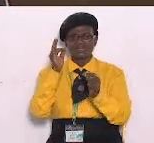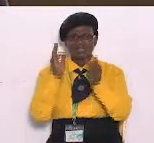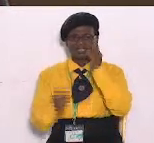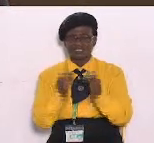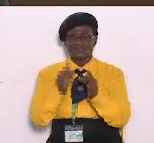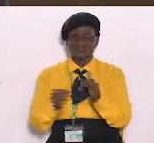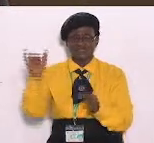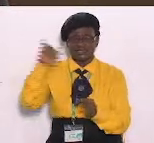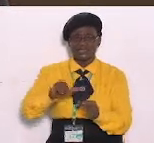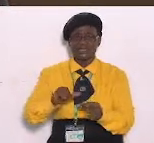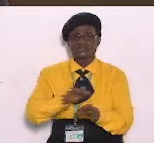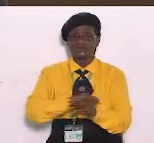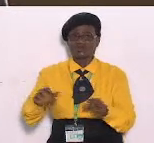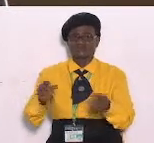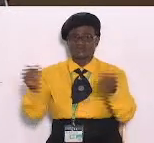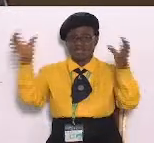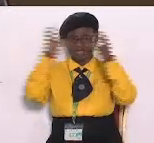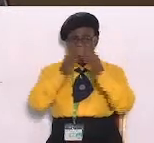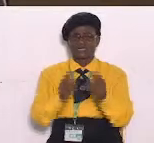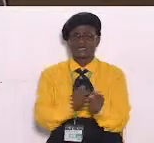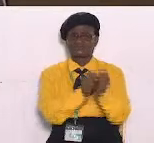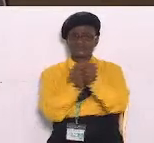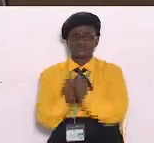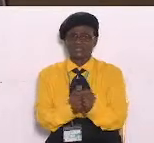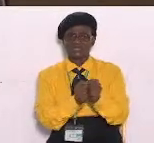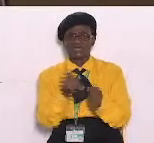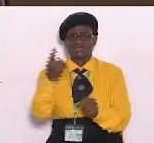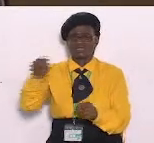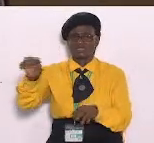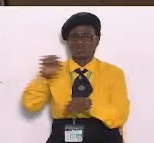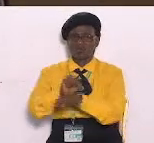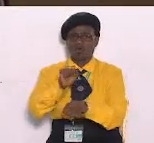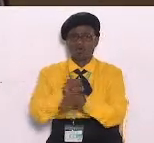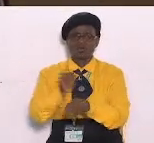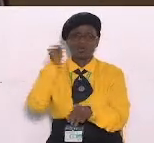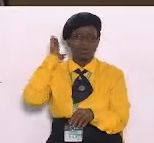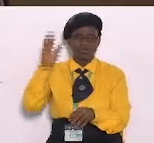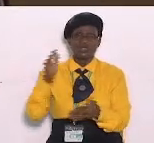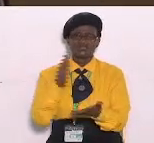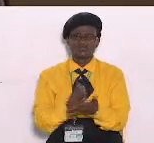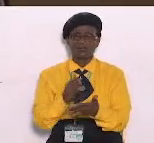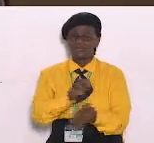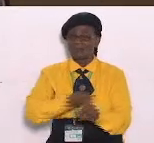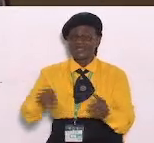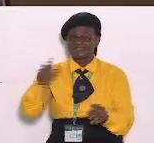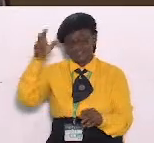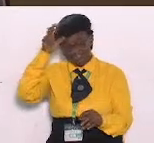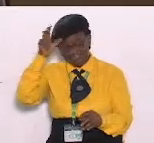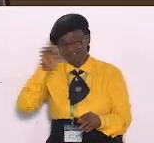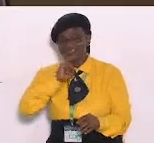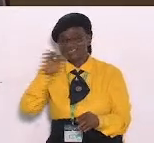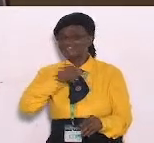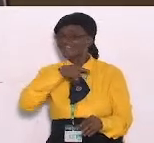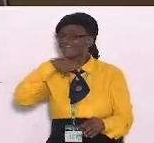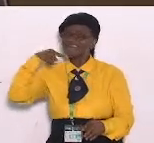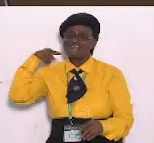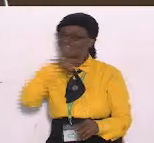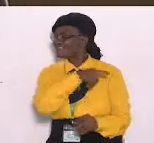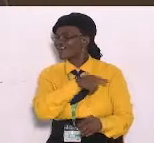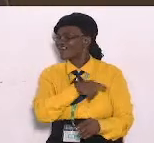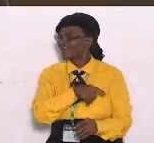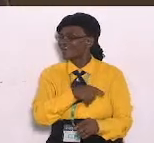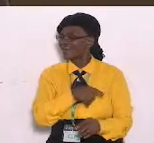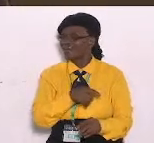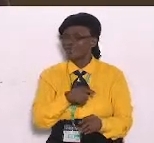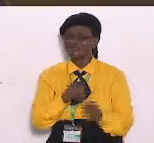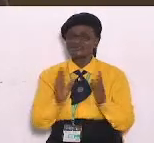assemblées donc si vous vous ne vous rassembl pas il n'ura plus d'offrand mais le diable est un